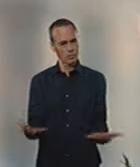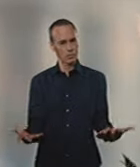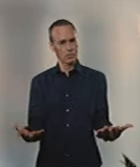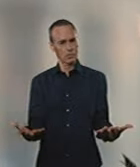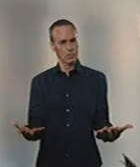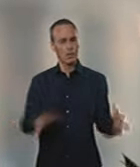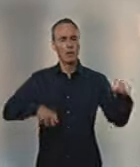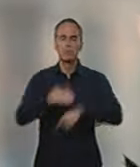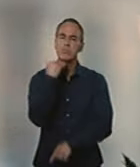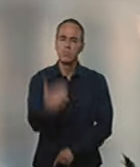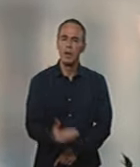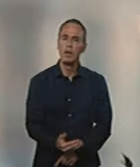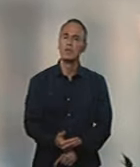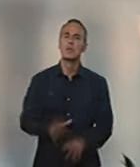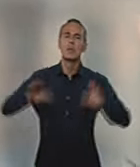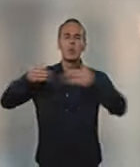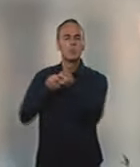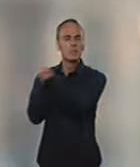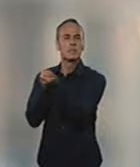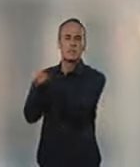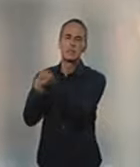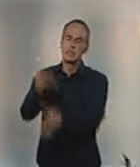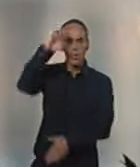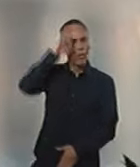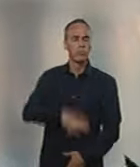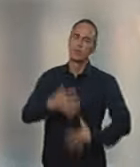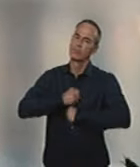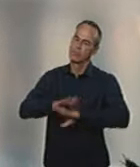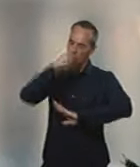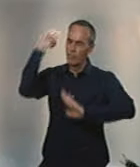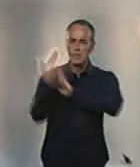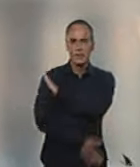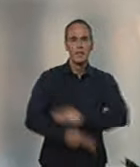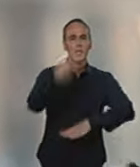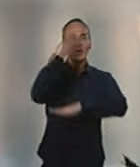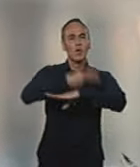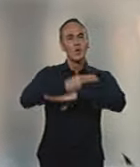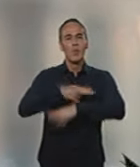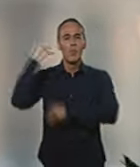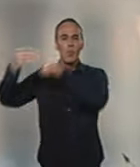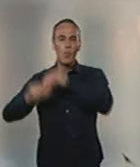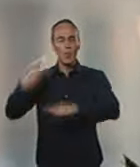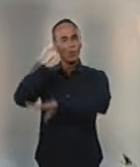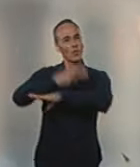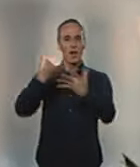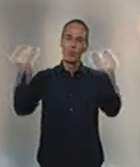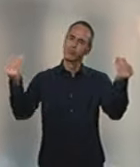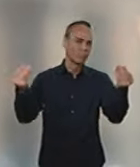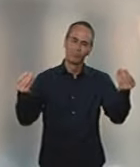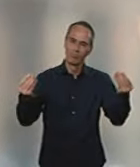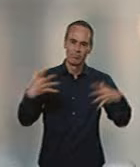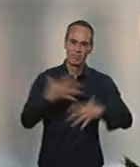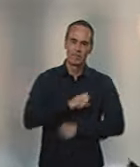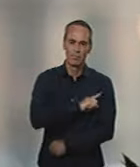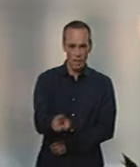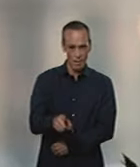ne doit plus accep dumping se résigner à l'effacement des frontières entre l'Europe et le reste du monde c'est le premier acte par